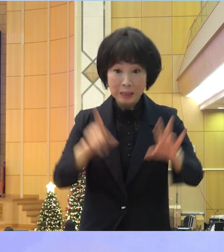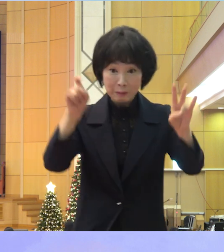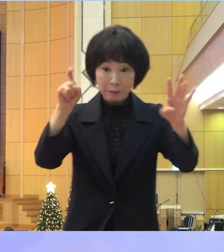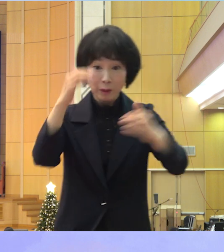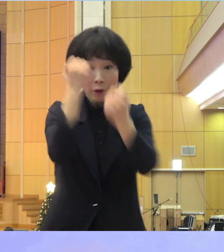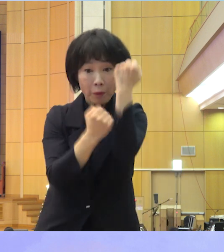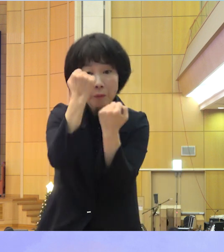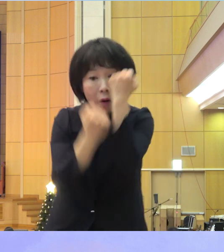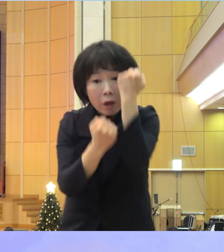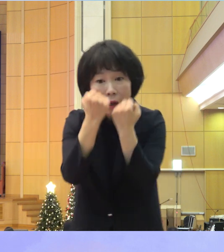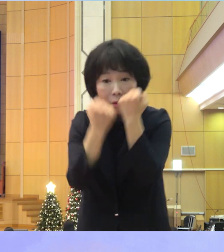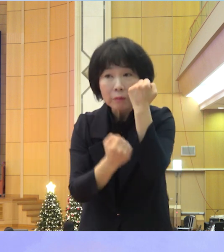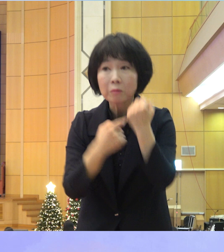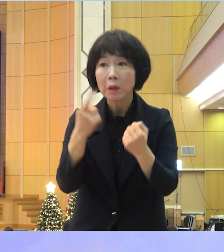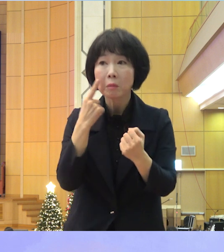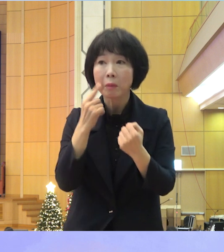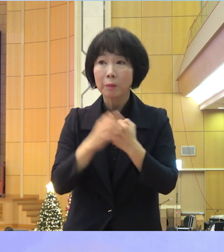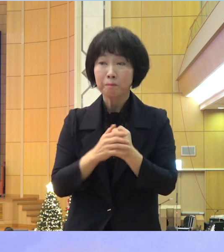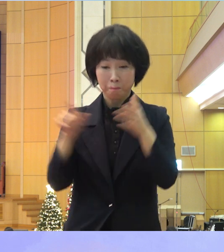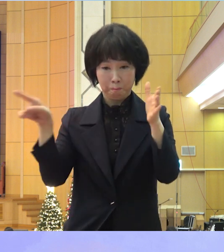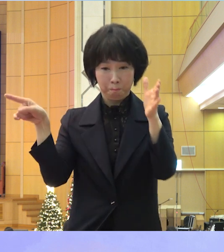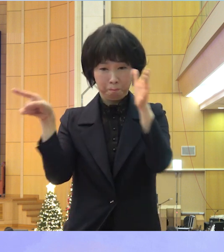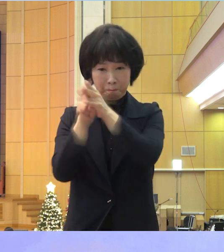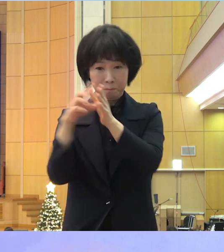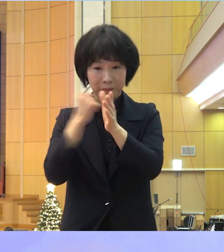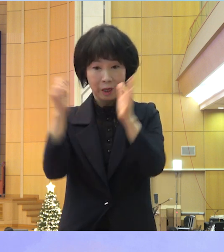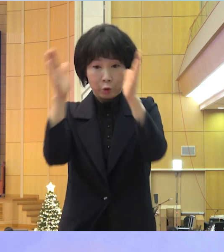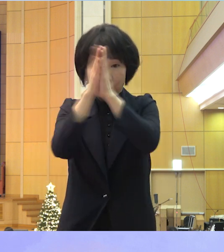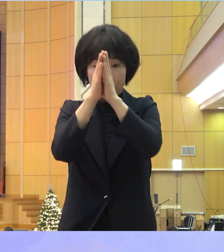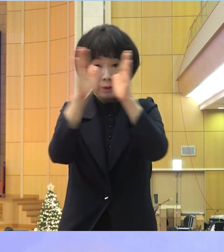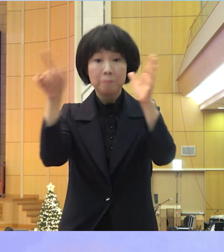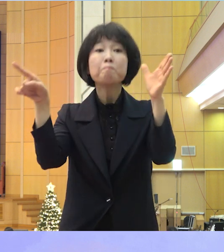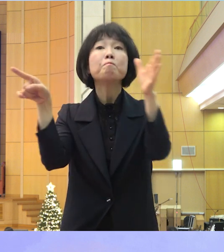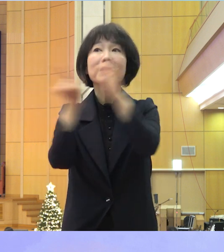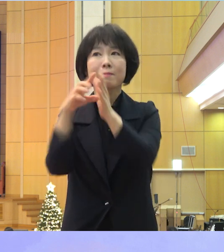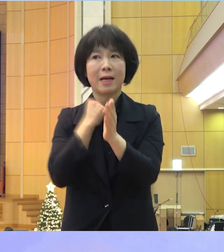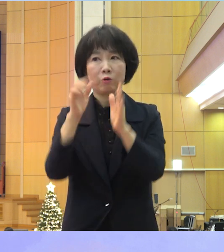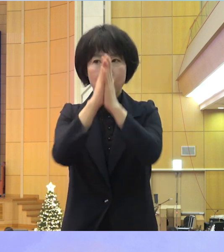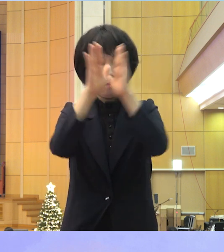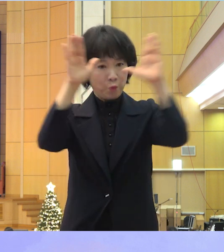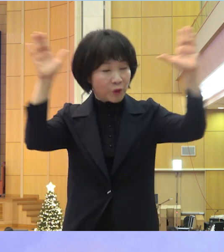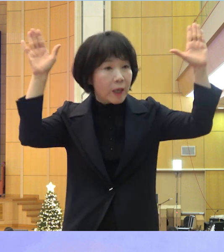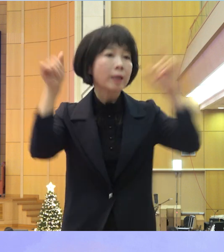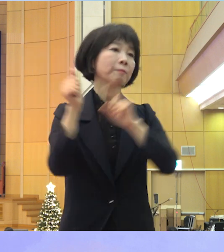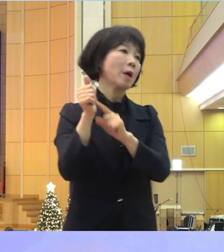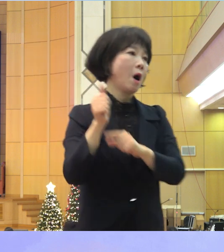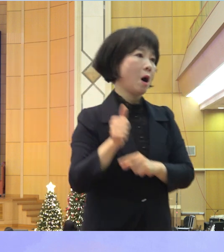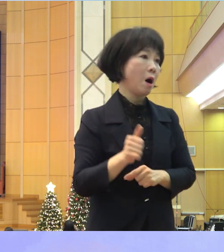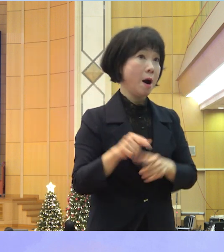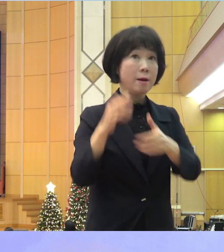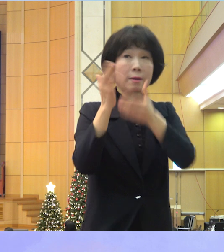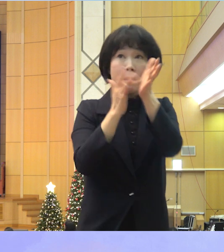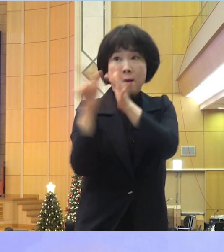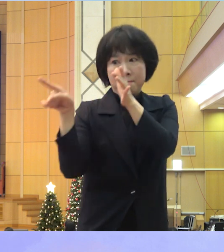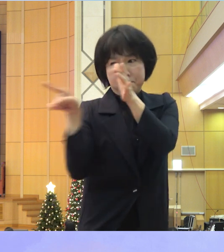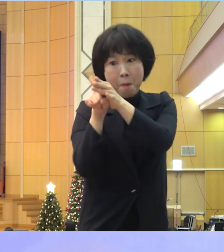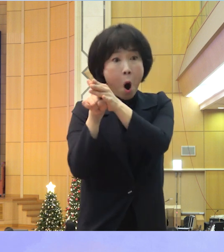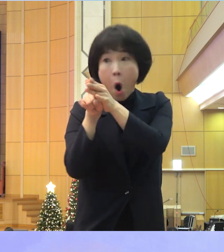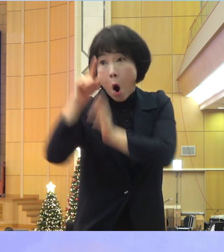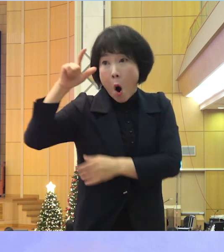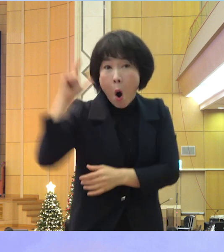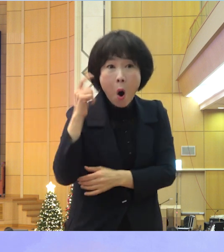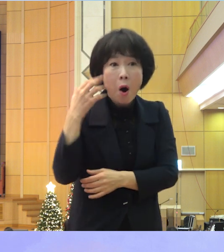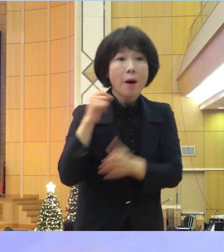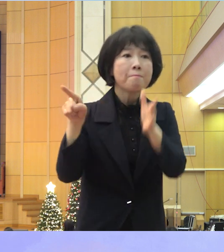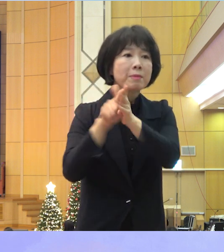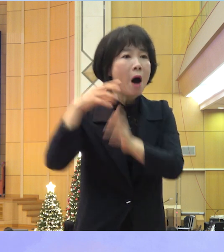히브리서 11장 24절 365페이지 보니까 믿음으로 모세는, 지금까지 인생에 대해서 쭉 말씀드렸는데, 모세라는